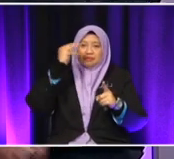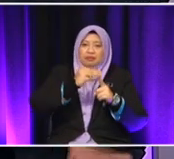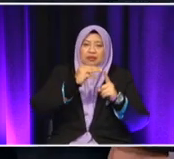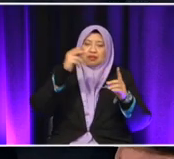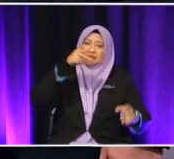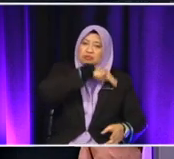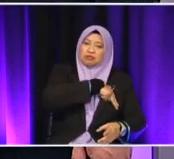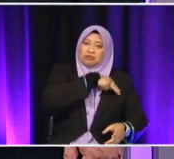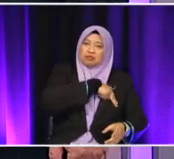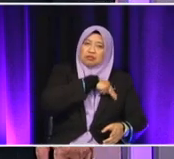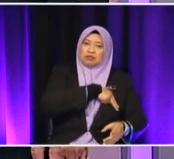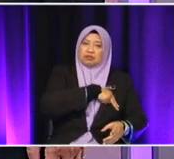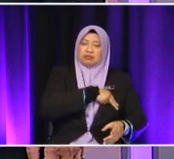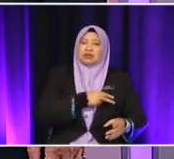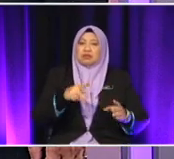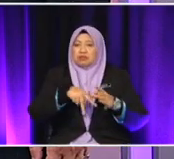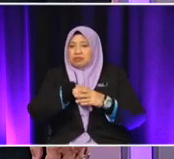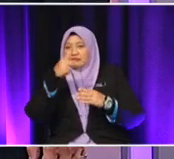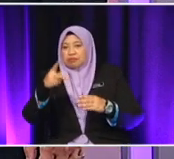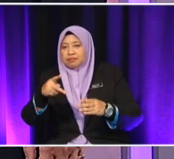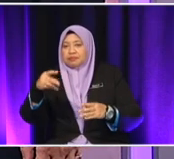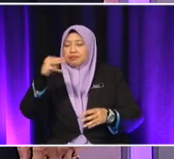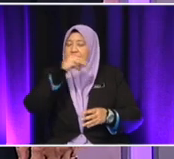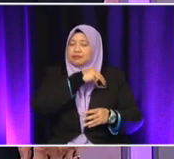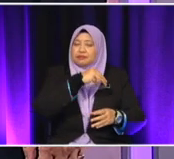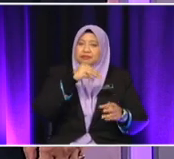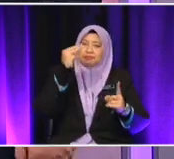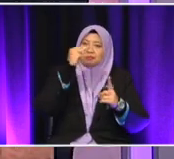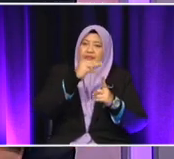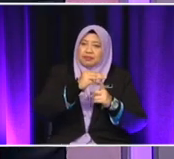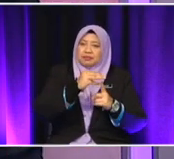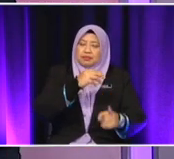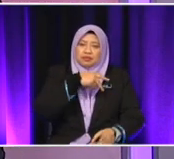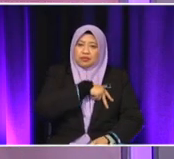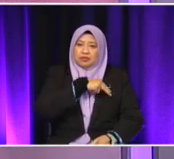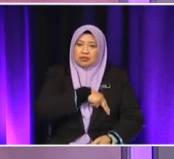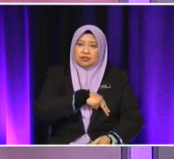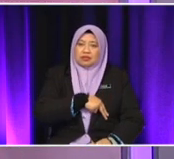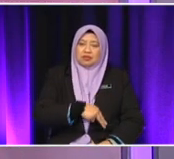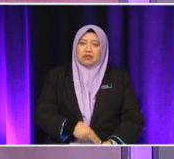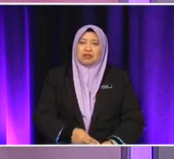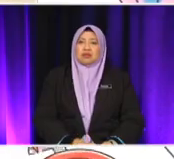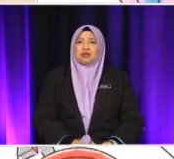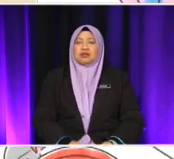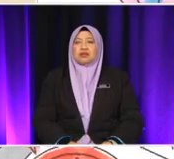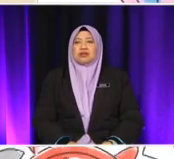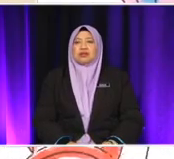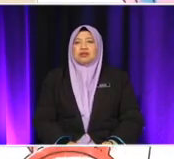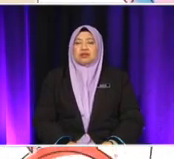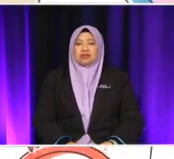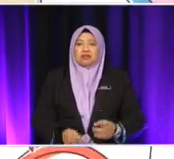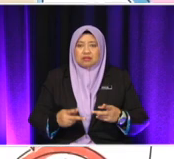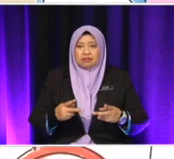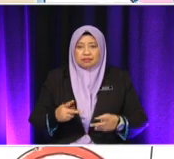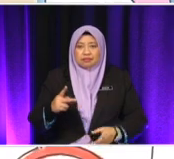bila pengeluaran bermatamatkan Keuntungan apakah yang akan berlaku sama ada kalau penawaran bergerak ataupun